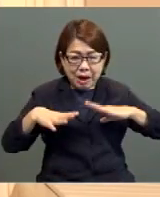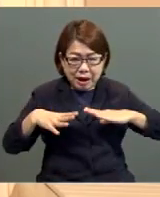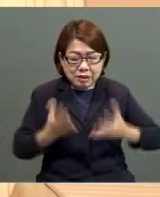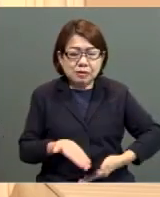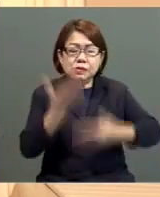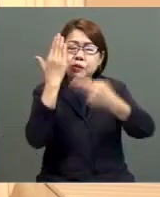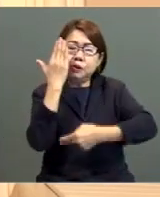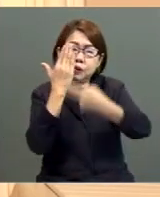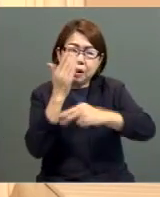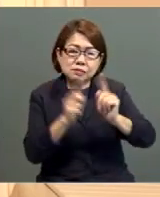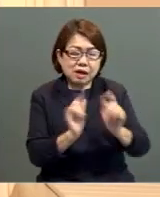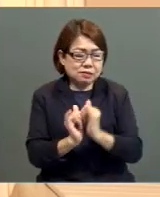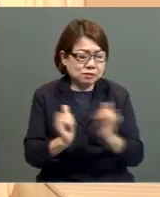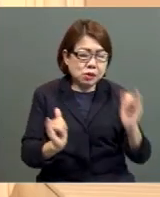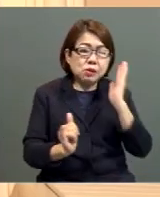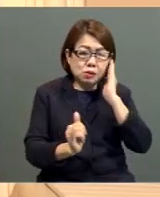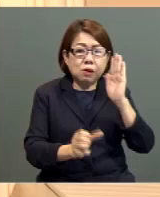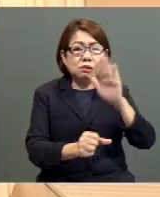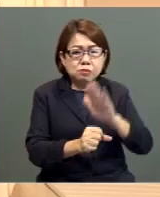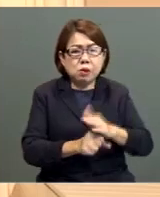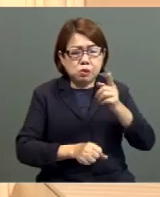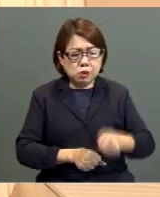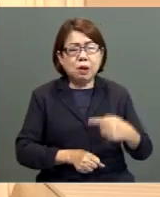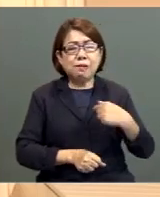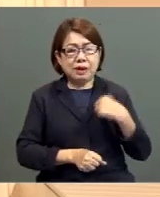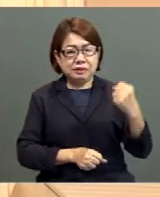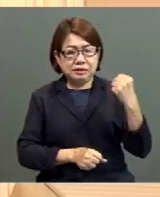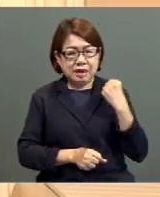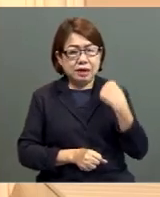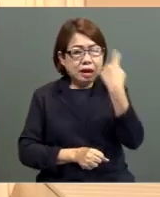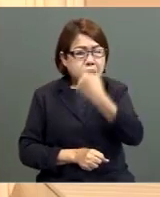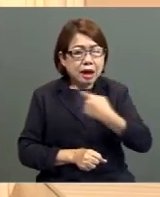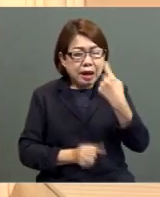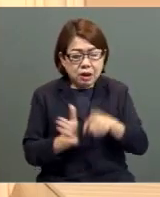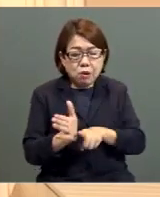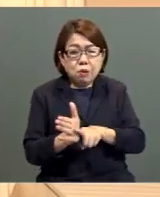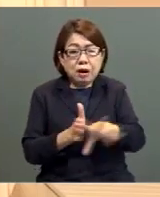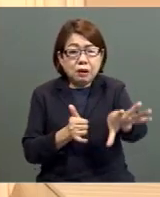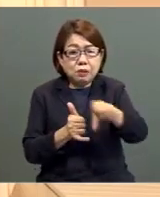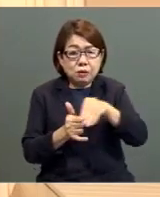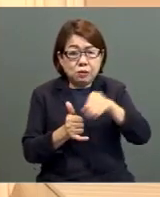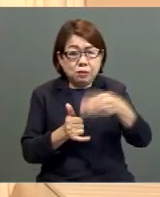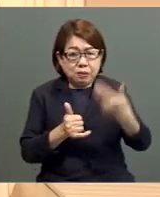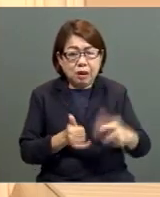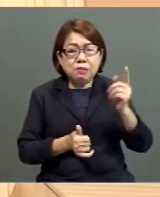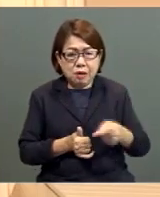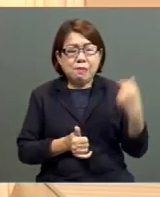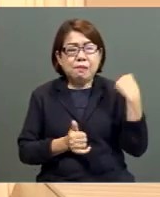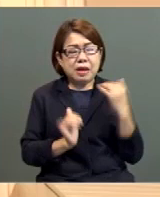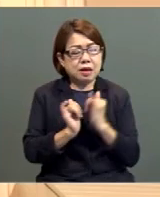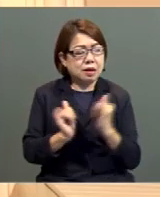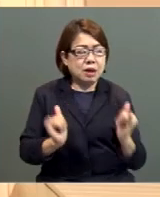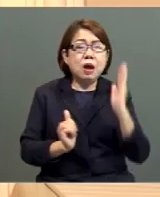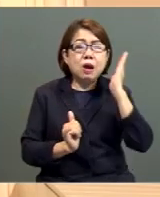นขอให้เชื่อมั่นว่าผู้ป่วยติดเชื้อโควิดทุกคนจะมีเตียงและยาในการดูแลรักษาอาการป่ว